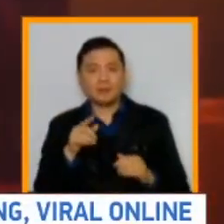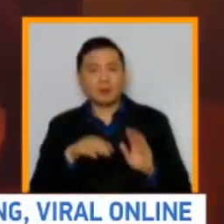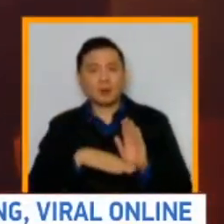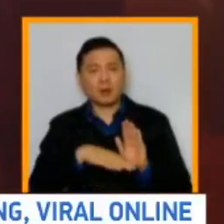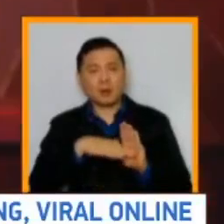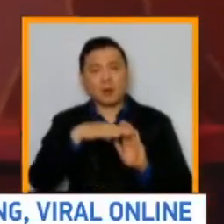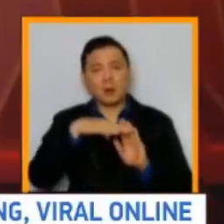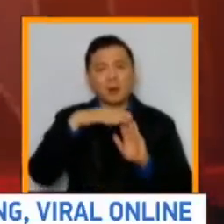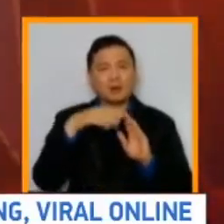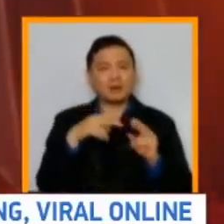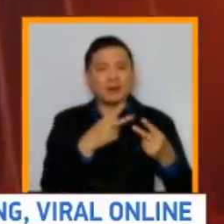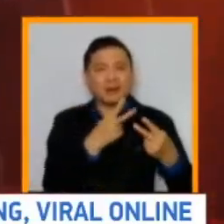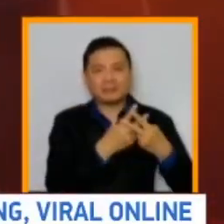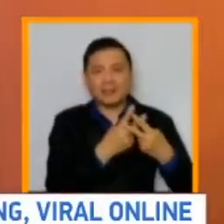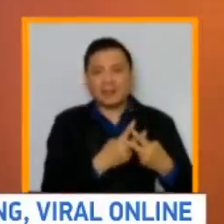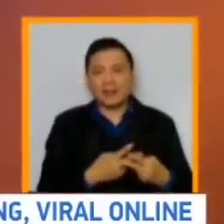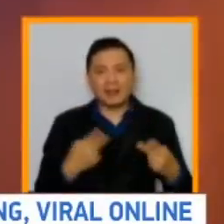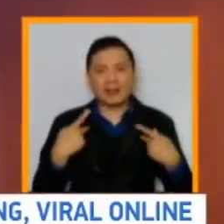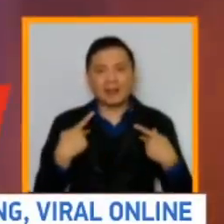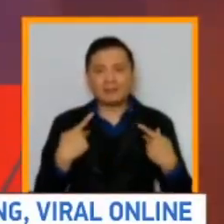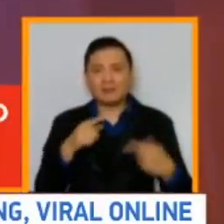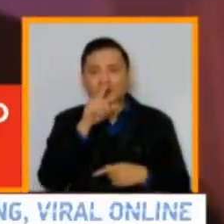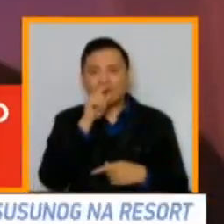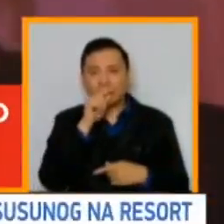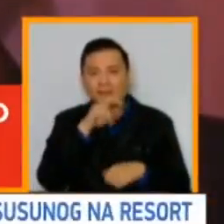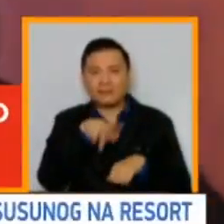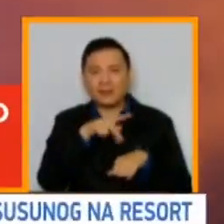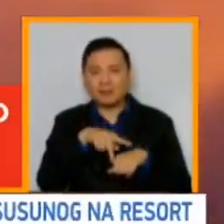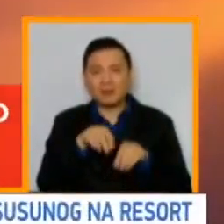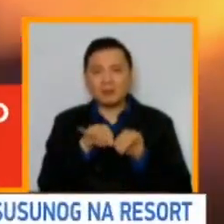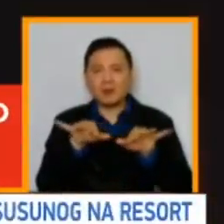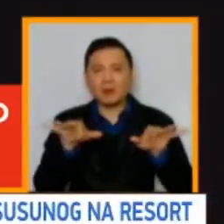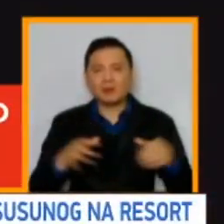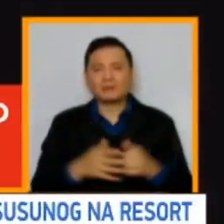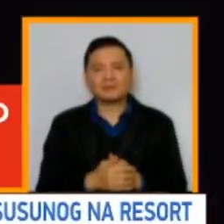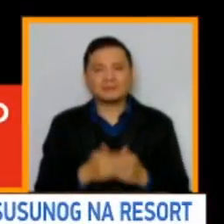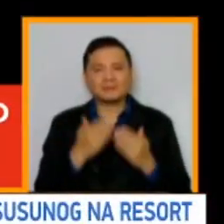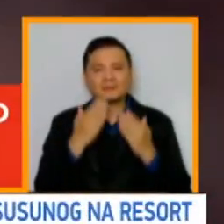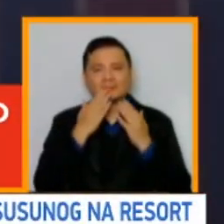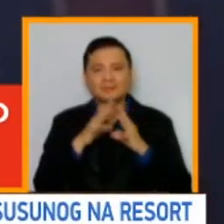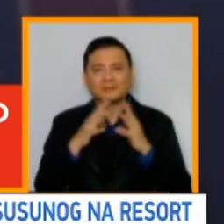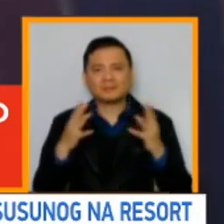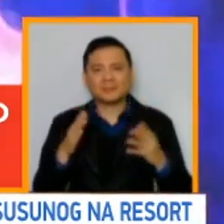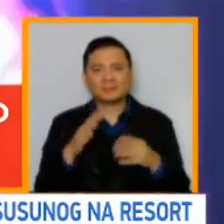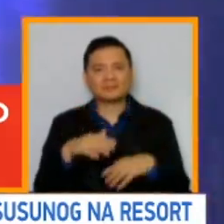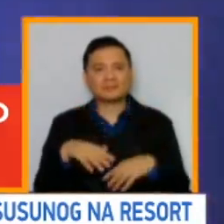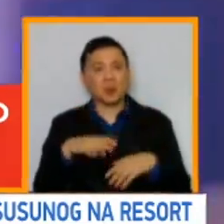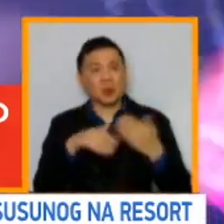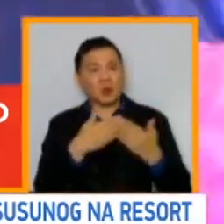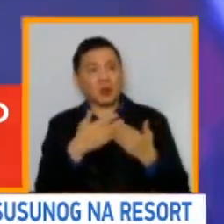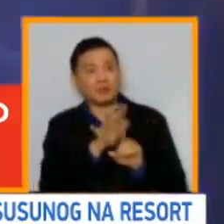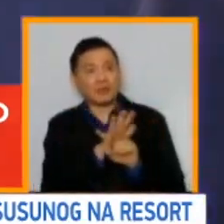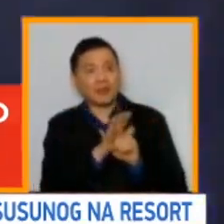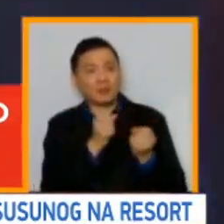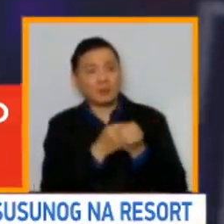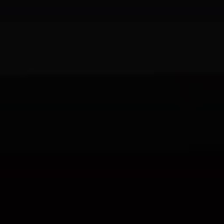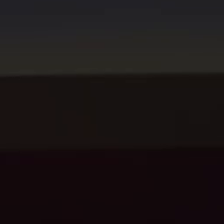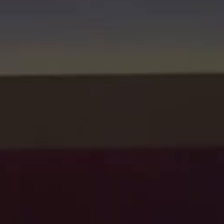music trending sa Twitter Philippines. Thankful naman po ang grupo sa kanilang mga fans. Nakaka-proud! Galing!